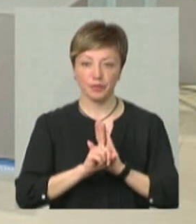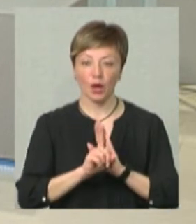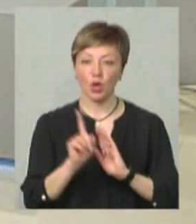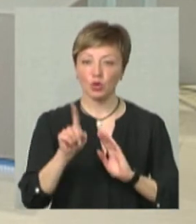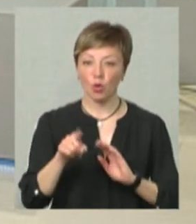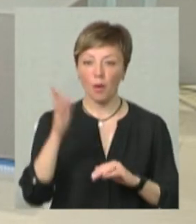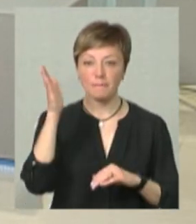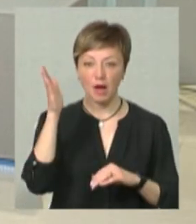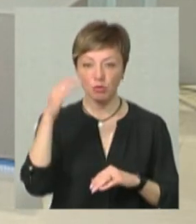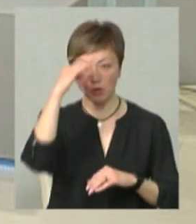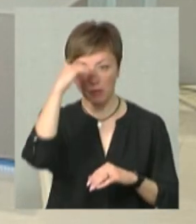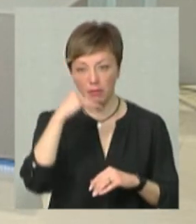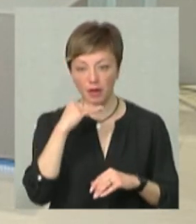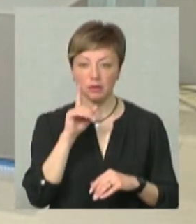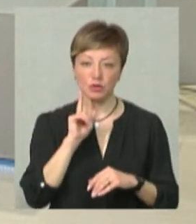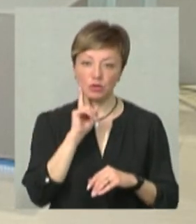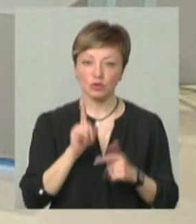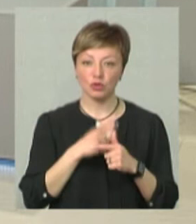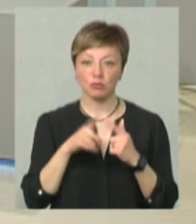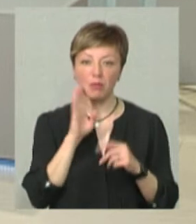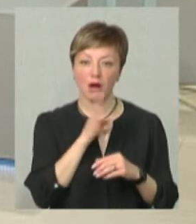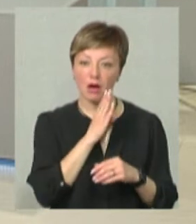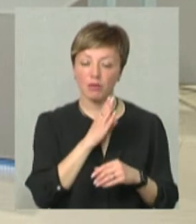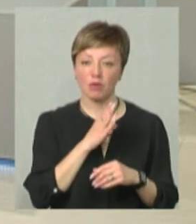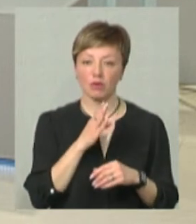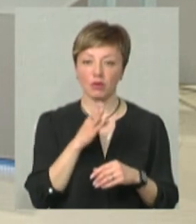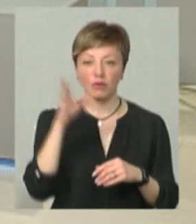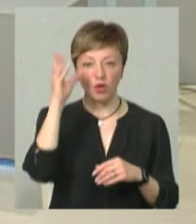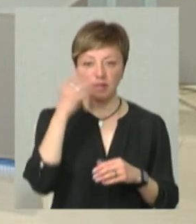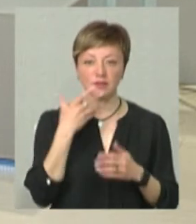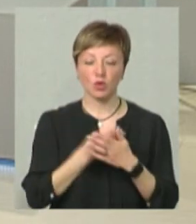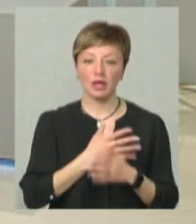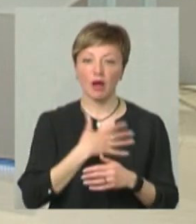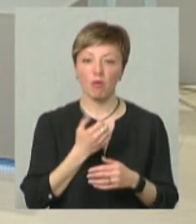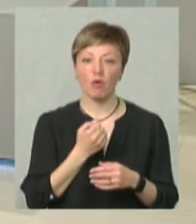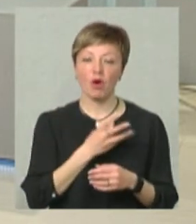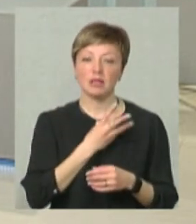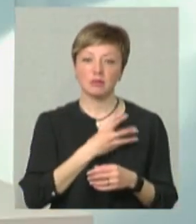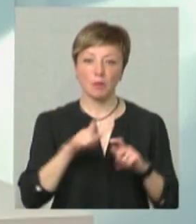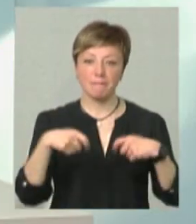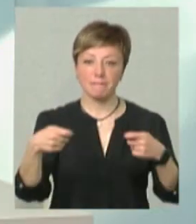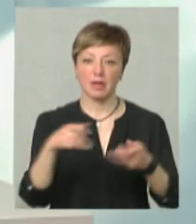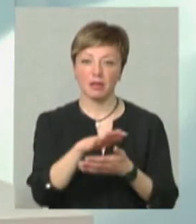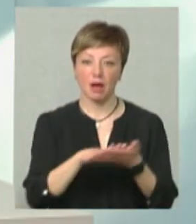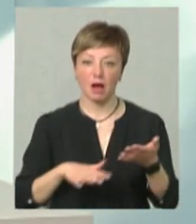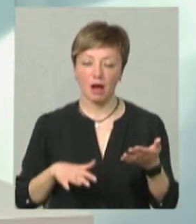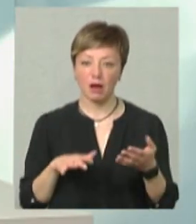того майбутнього батька тимчасово чи маму володіти своїми емоціями, щоб це не передалося, і далі вже